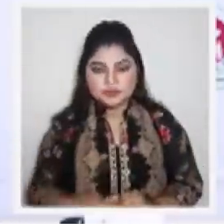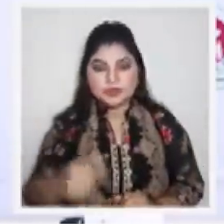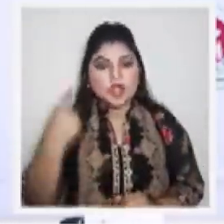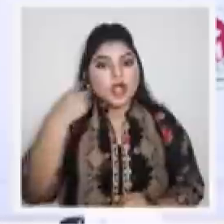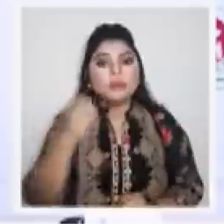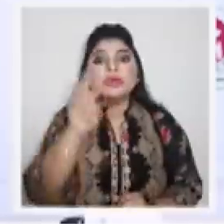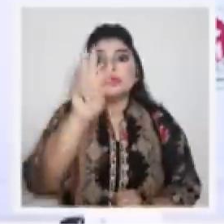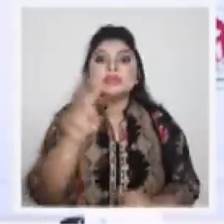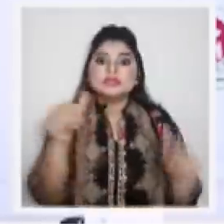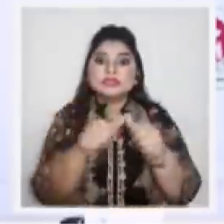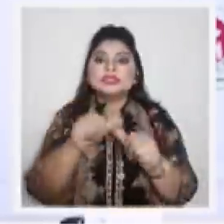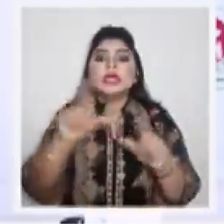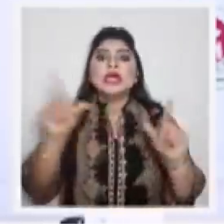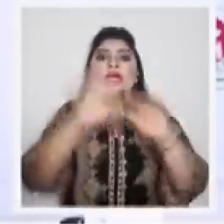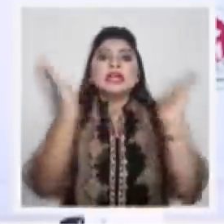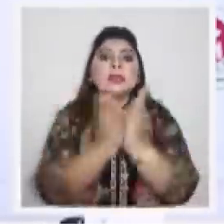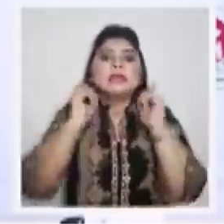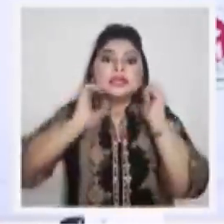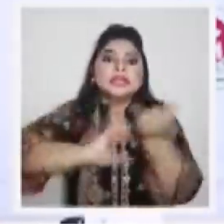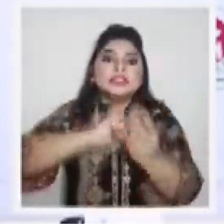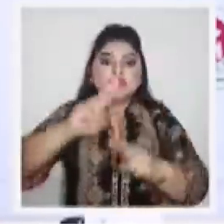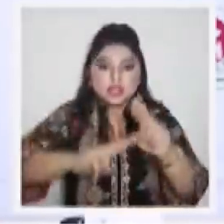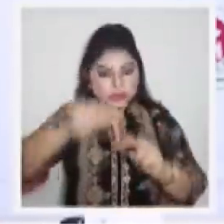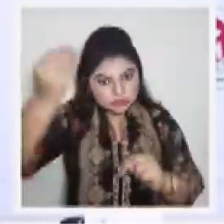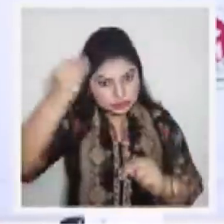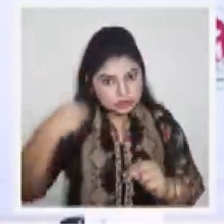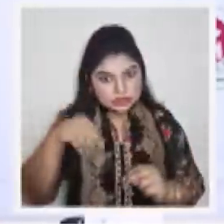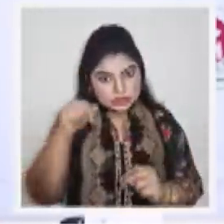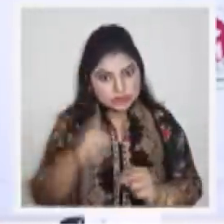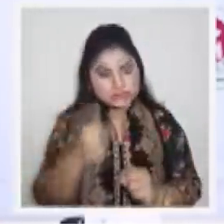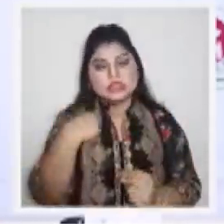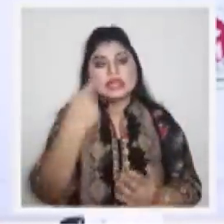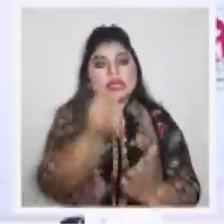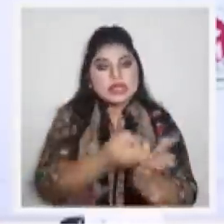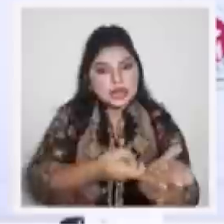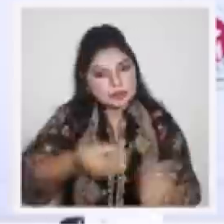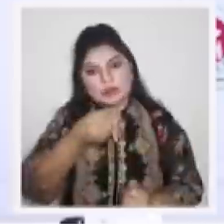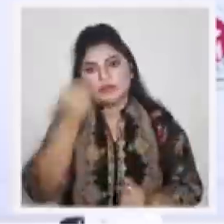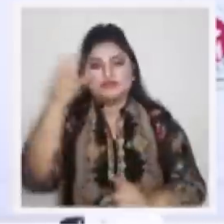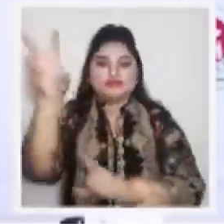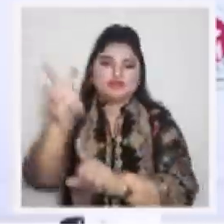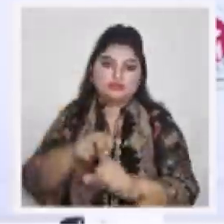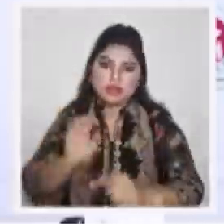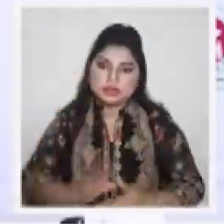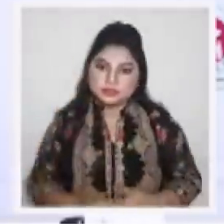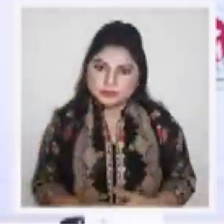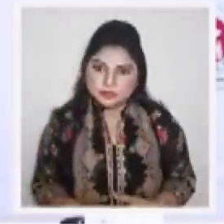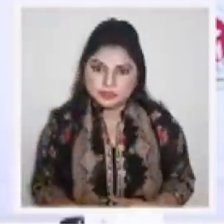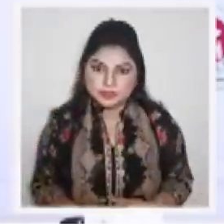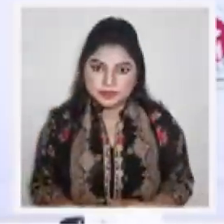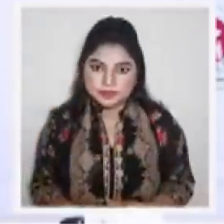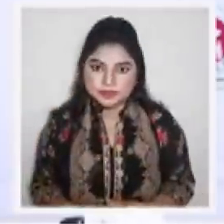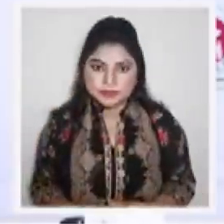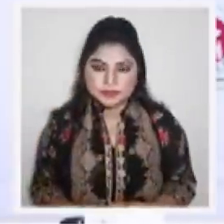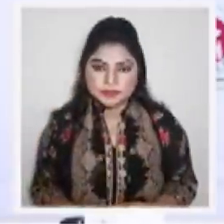208.9 প্রতি 10 লক্ষ লোকের। এই তথ্যটোর সিচুয়েশন রিপোর্ট 23 WHO-র বাংলাদেশ